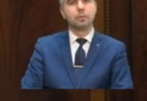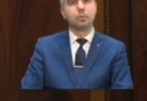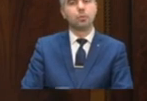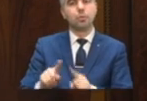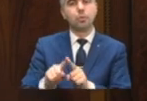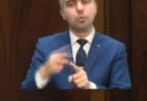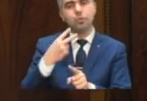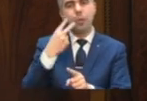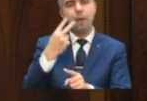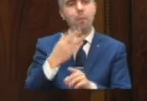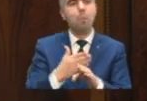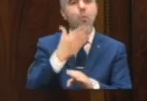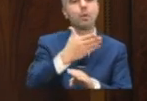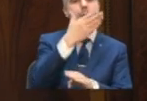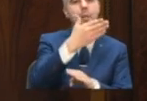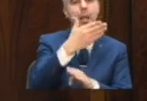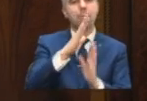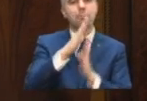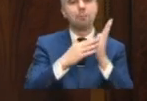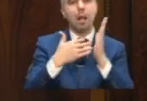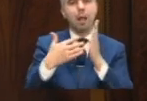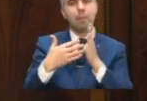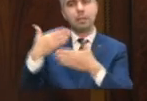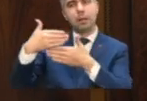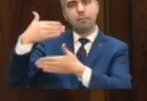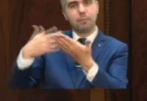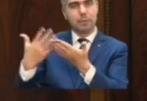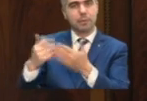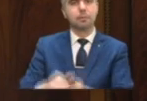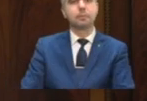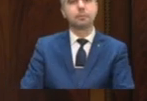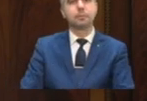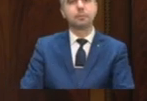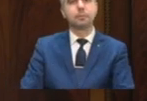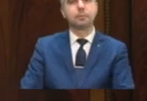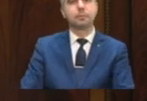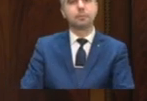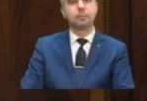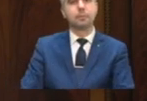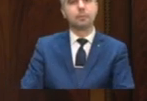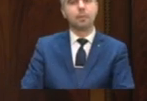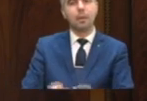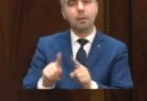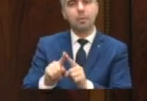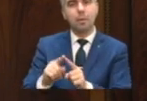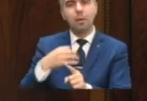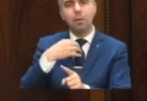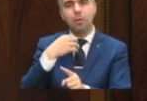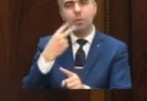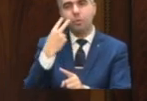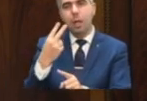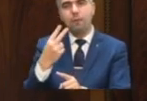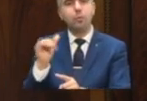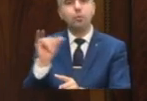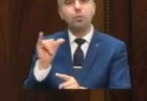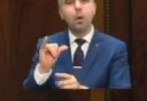الرؤيه المستقبليه ديال هذا برنامج السكن. الرؤيه المستقبليه هي رؤيه مبنيه على واحد التشخيص جد دقيق